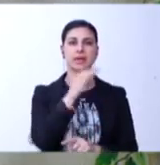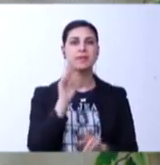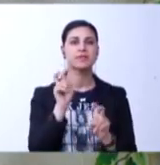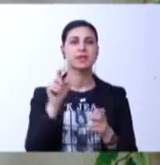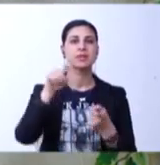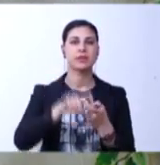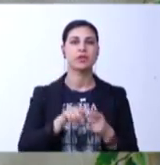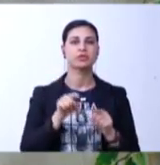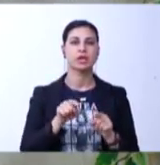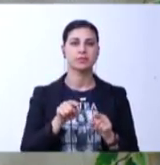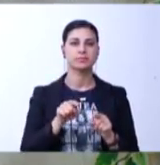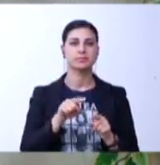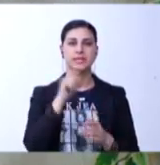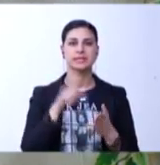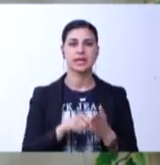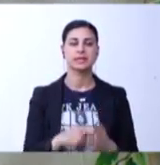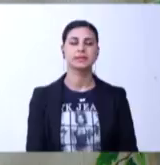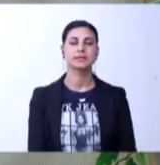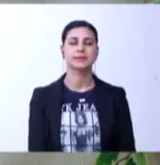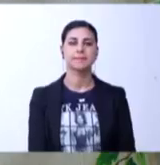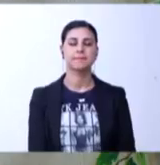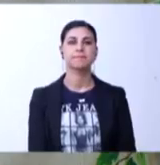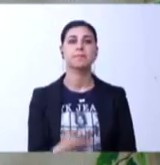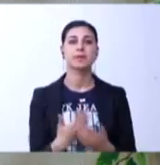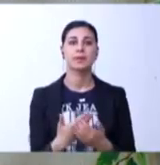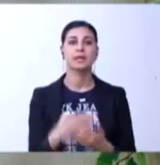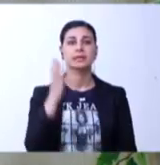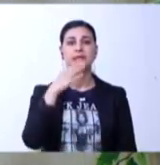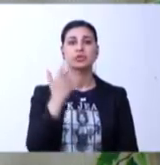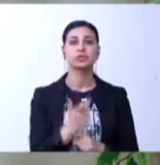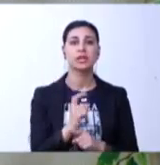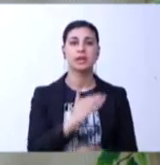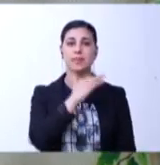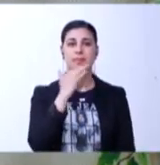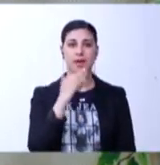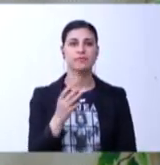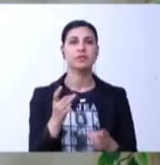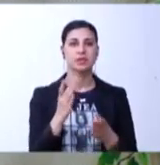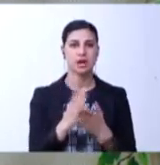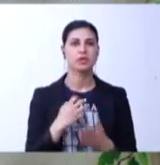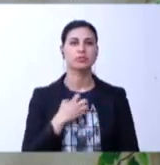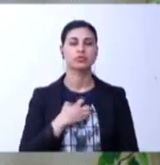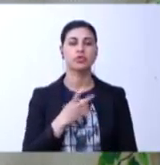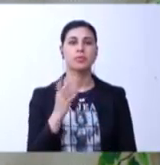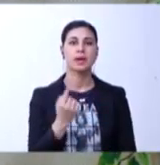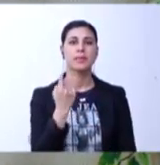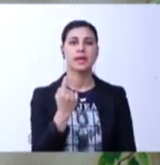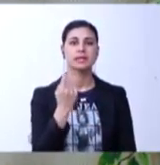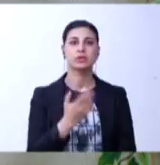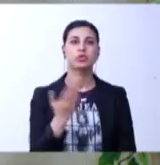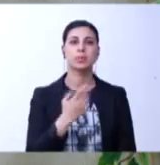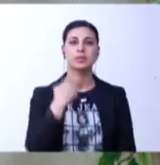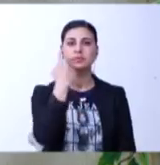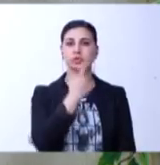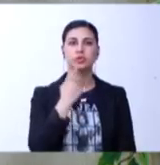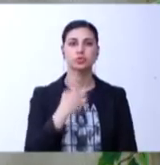თემას დაუკავშირებთ ამ საკითხს. მაგალითად, წყალში ძალიან ბევრი მინერალის არსებობა არის მნიშვნელოვანი, მაგრამ ერთ-ერთი, რომელიც